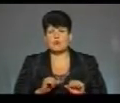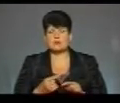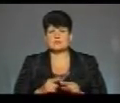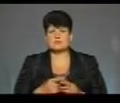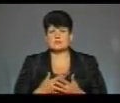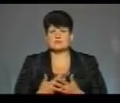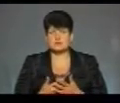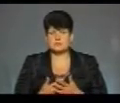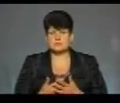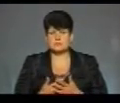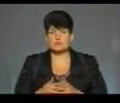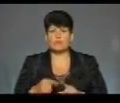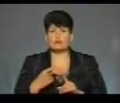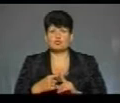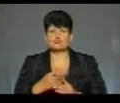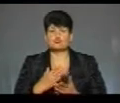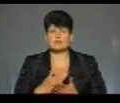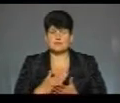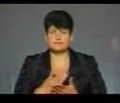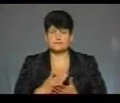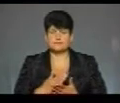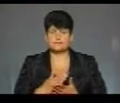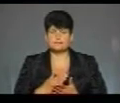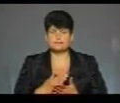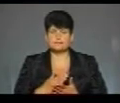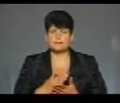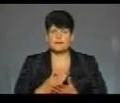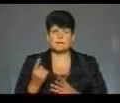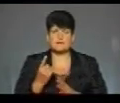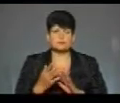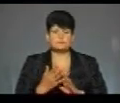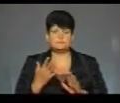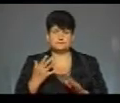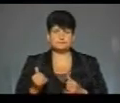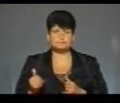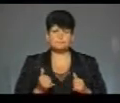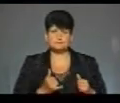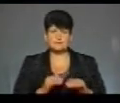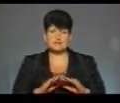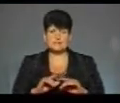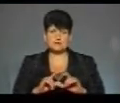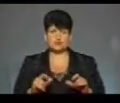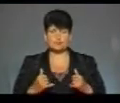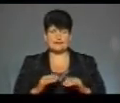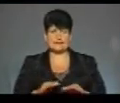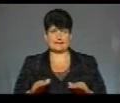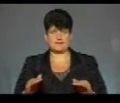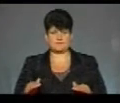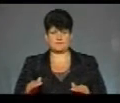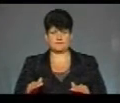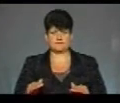наприклад, таким плюсом є це першочергове забезпечення садочком для дітей.